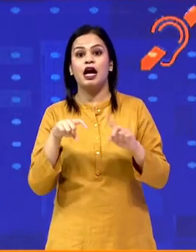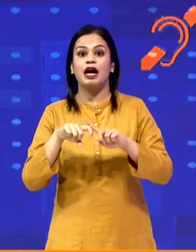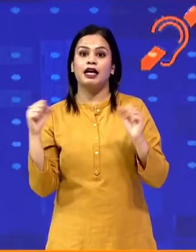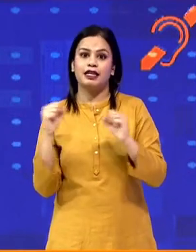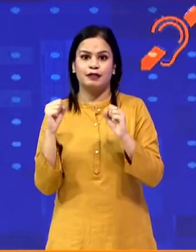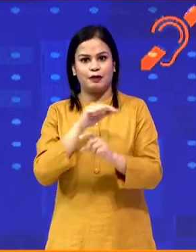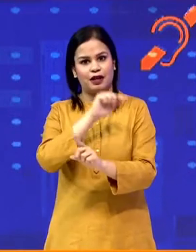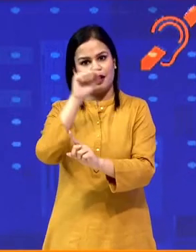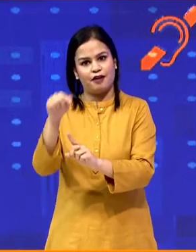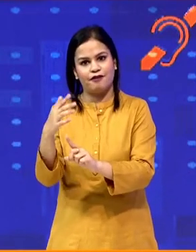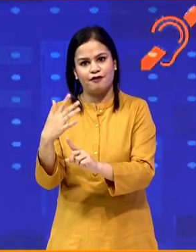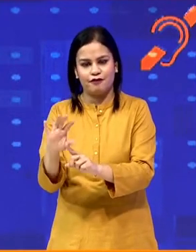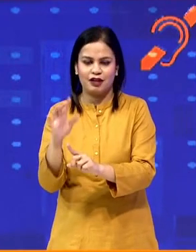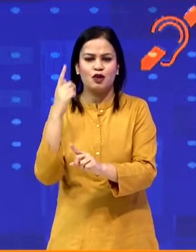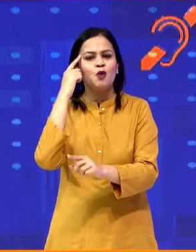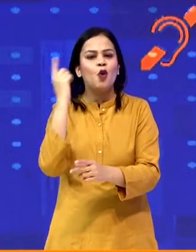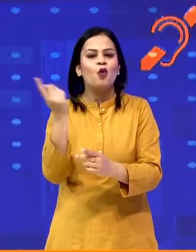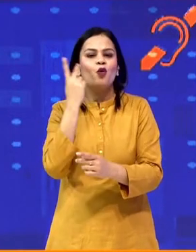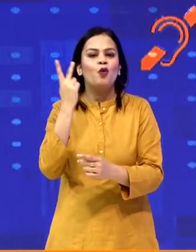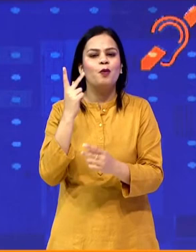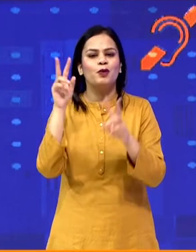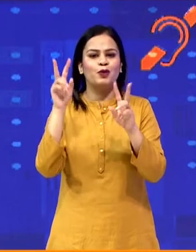सुबह सुबह थी